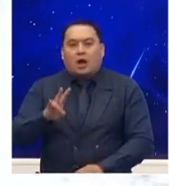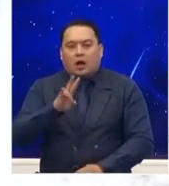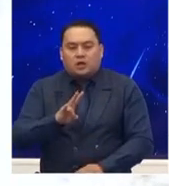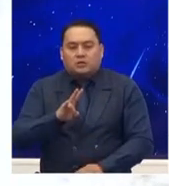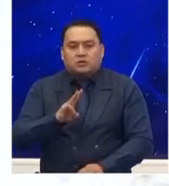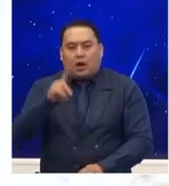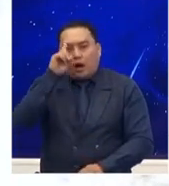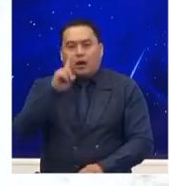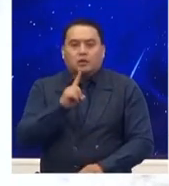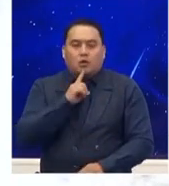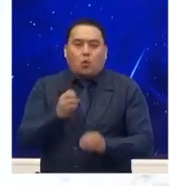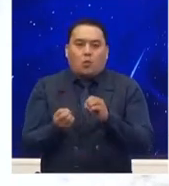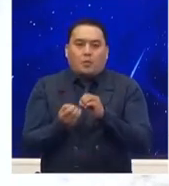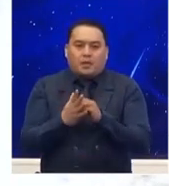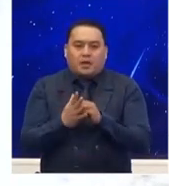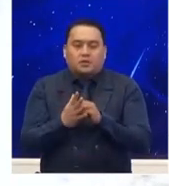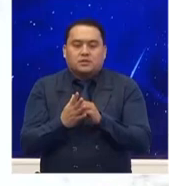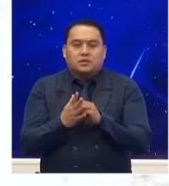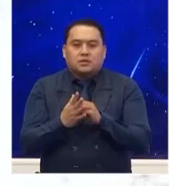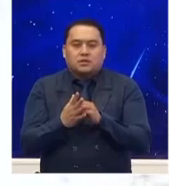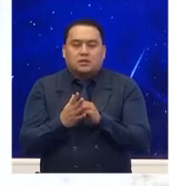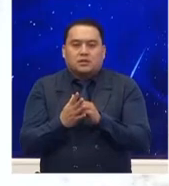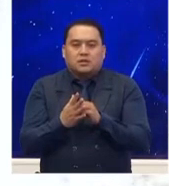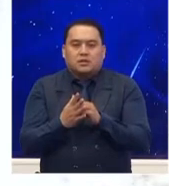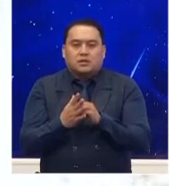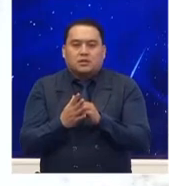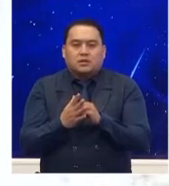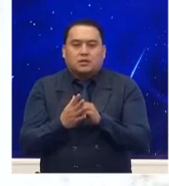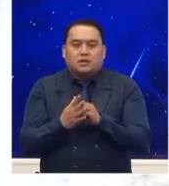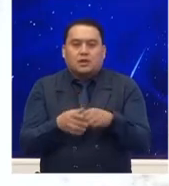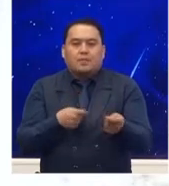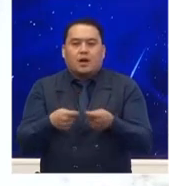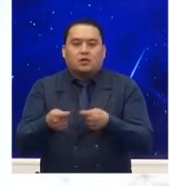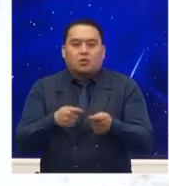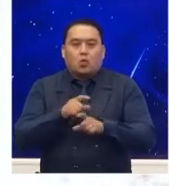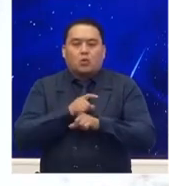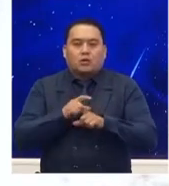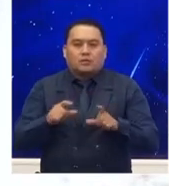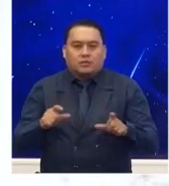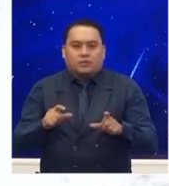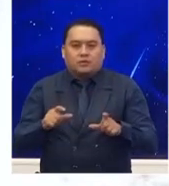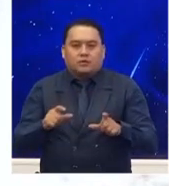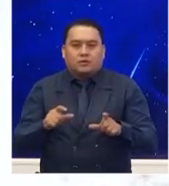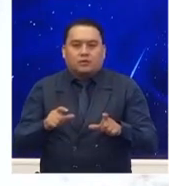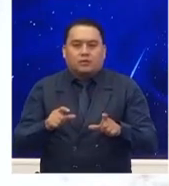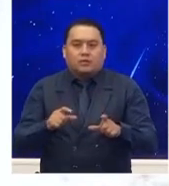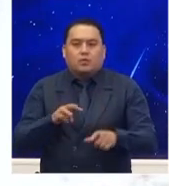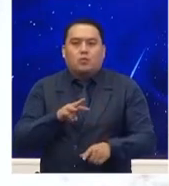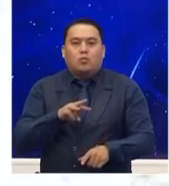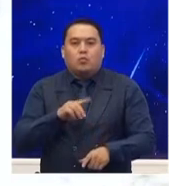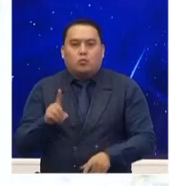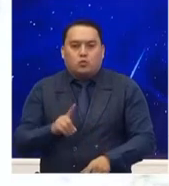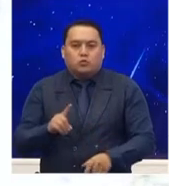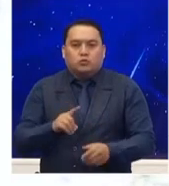айында 15 қараша күні кондоминиум басқару объектісінің органдарына осы мұздықтарды,